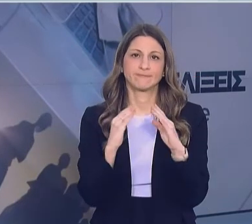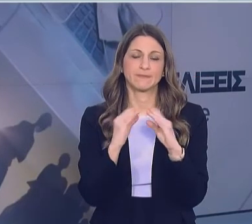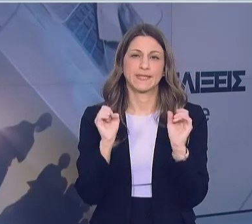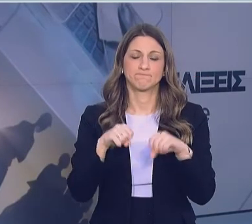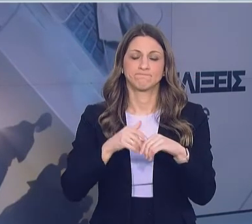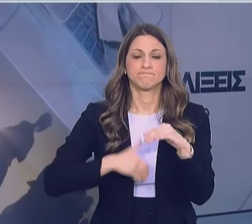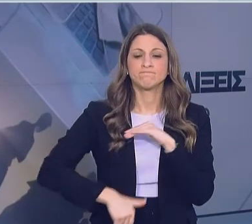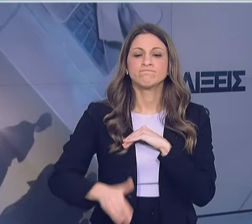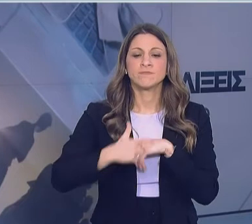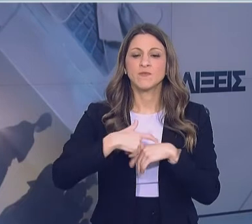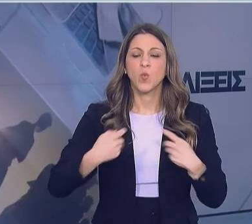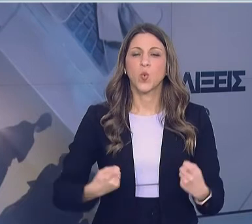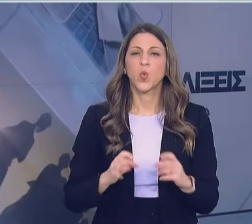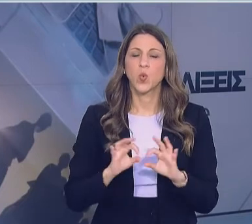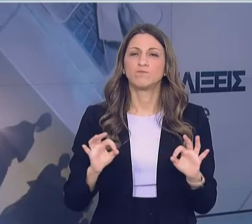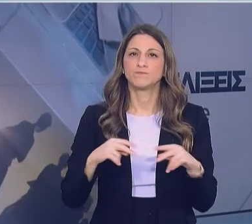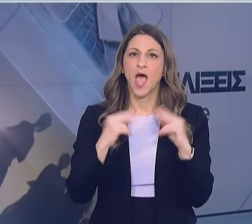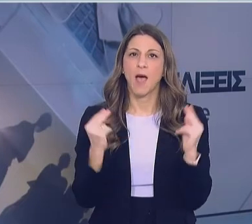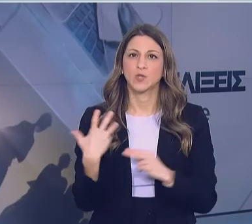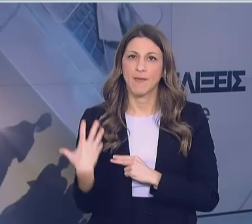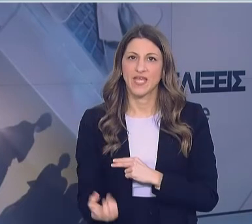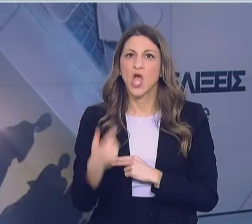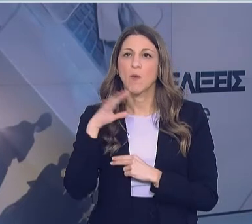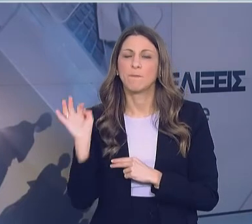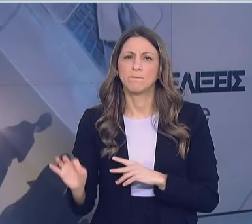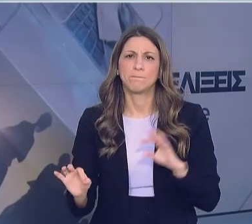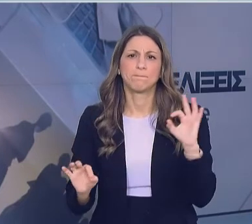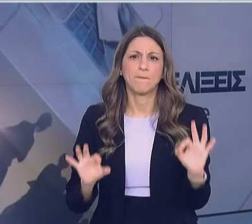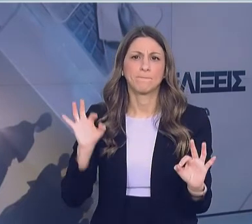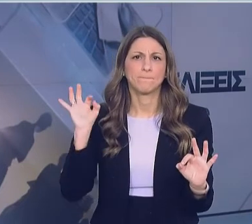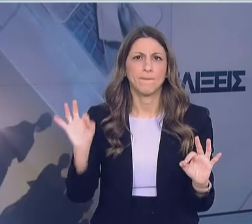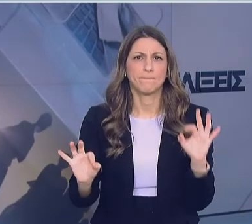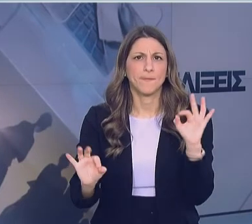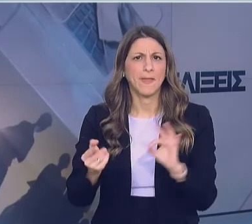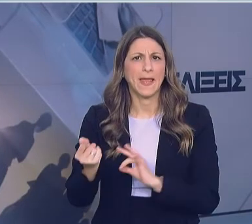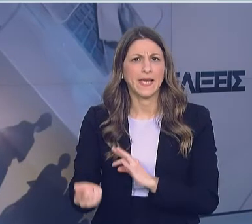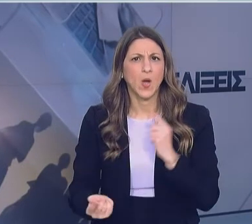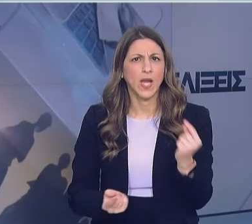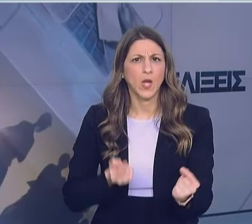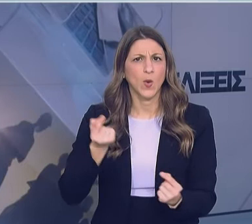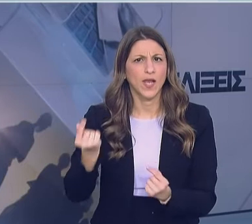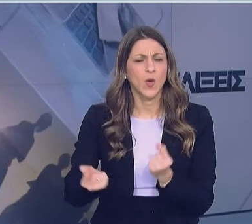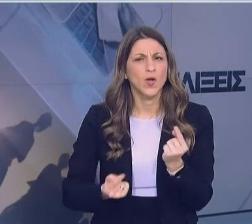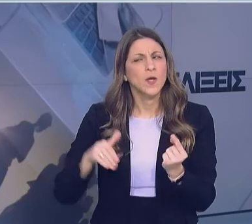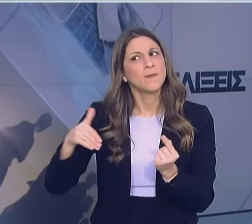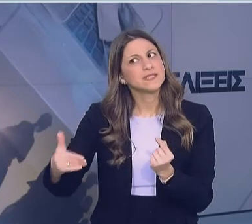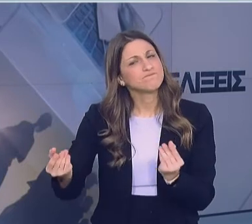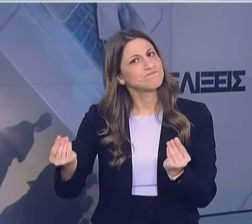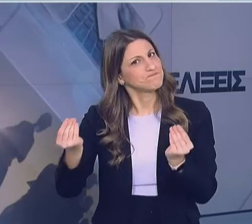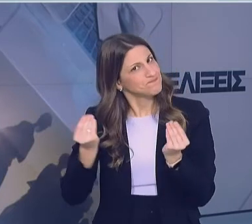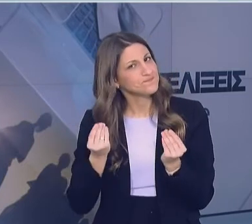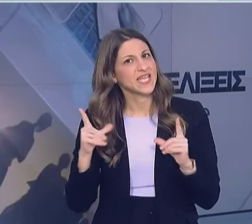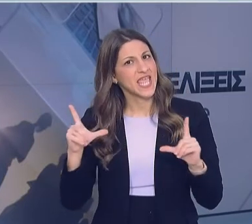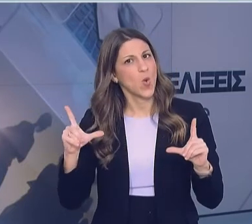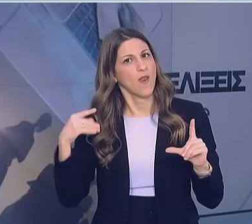ότι υπάρχει μια πραγματικά βραδία αύξηση, ενδεχομένως αν συνεχίσουμε έτσι με αυτή την καλή στρατηγική, την καλή συμμόρφωση, να έχουμε